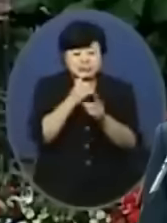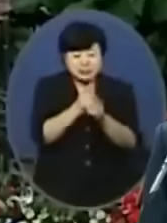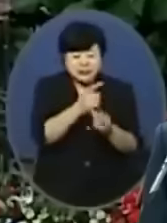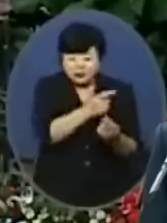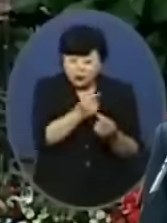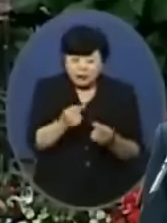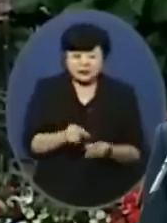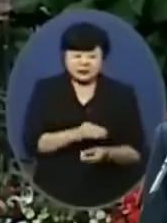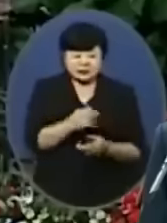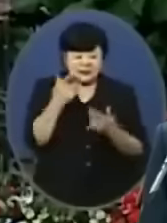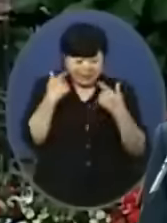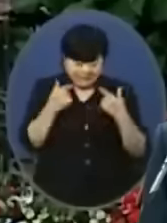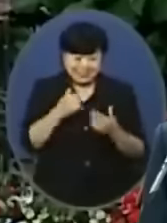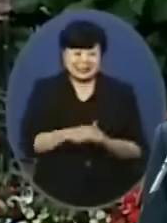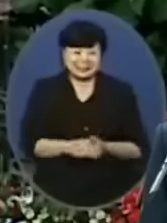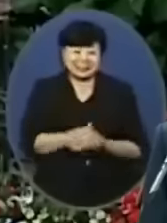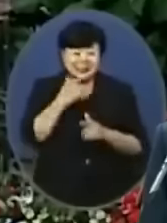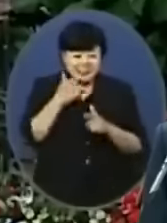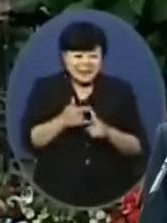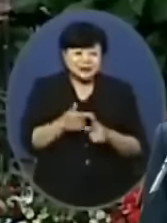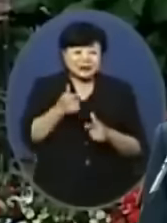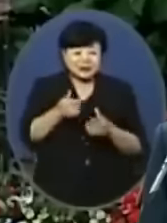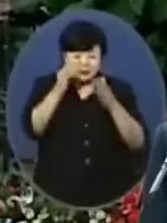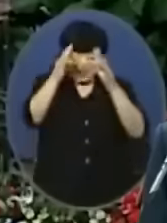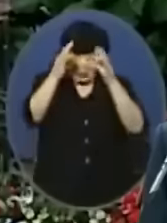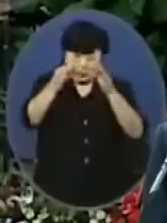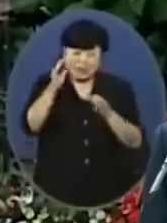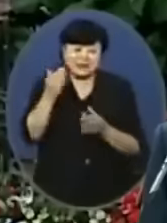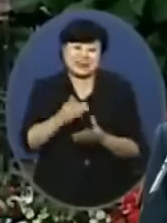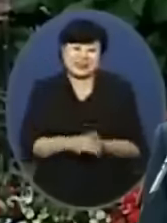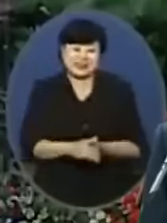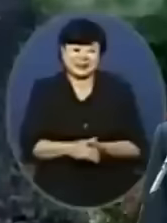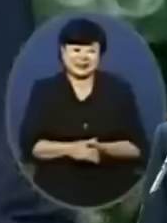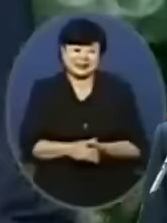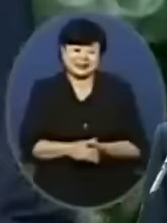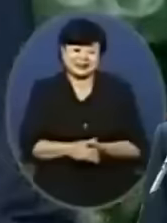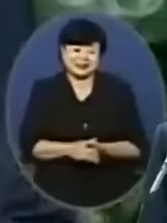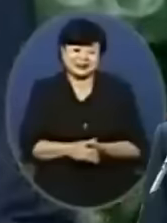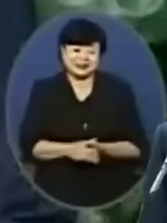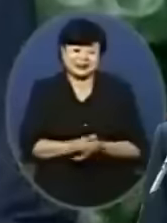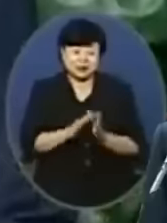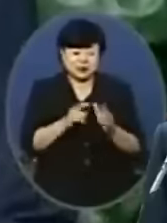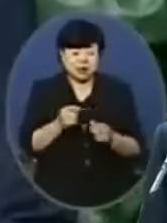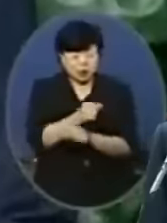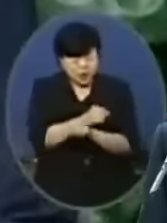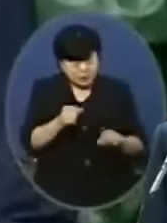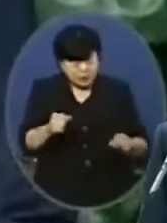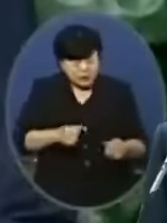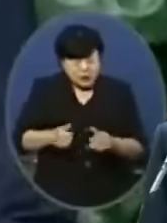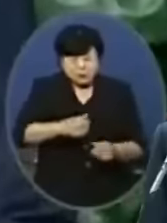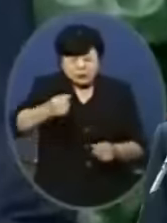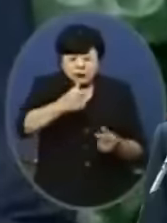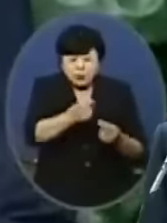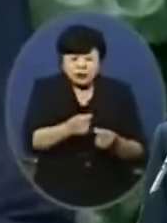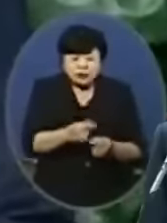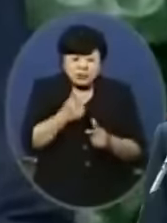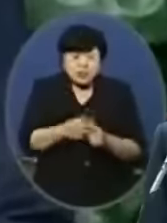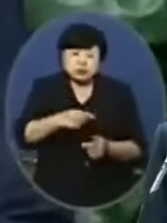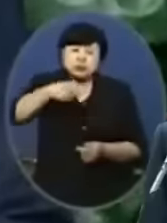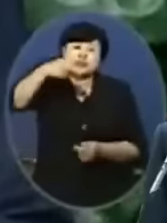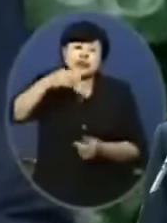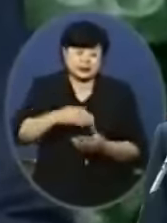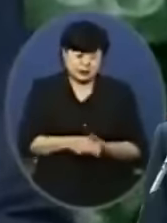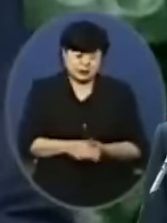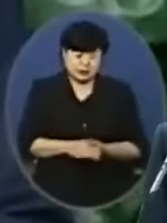같이 우리는 항상 예수님을 바라봐야 되는 것입니다. 모세가 광야에서 뱀을 든 같이 인자도 들려야